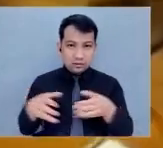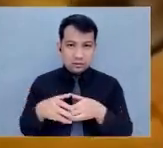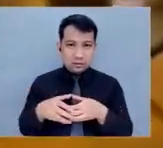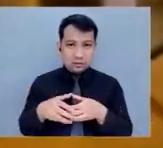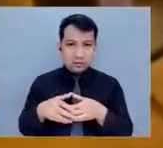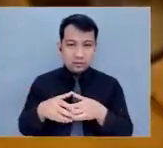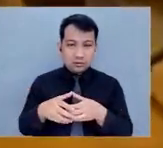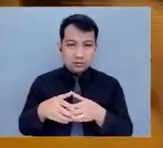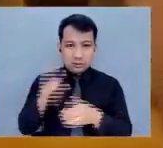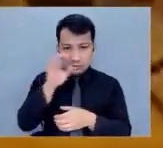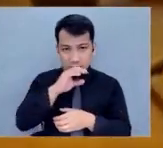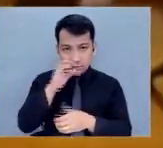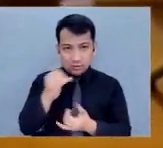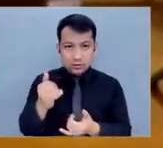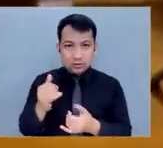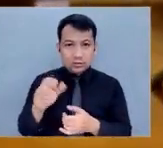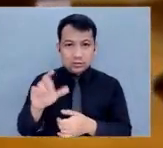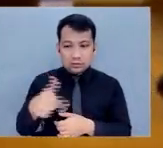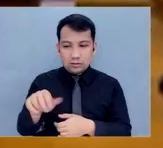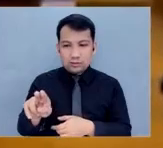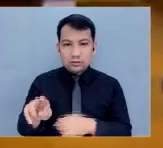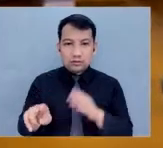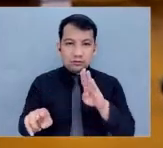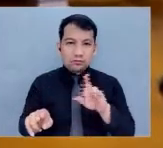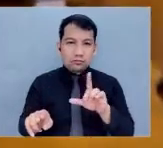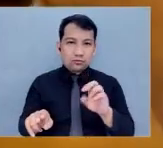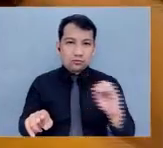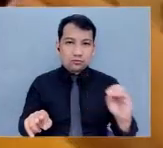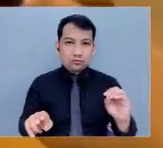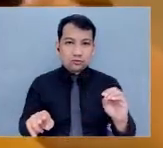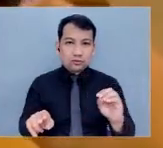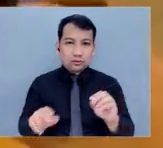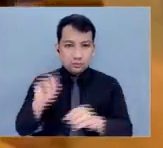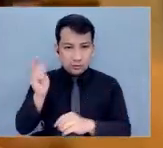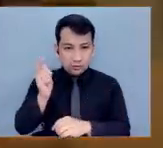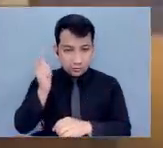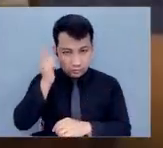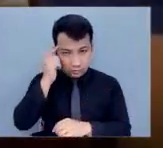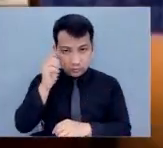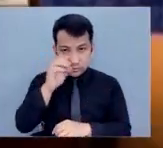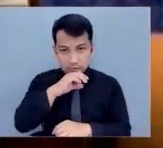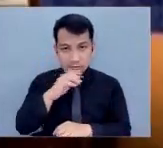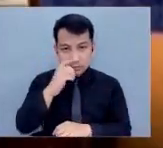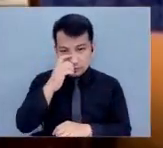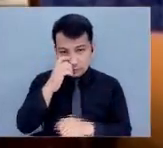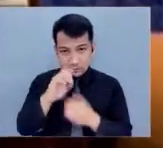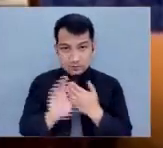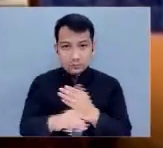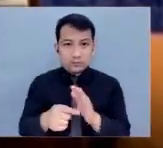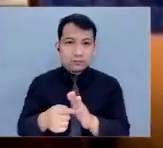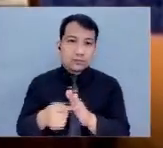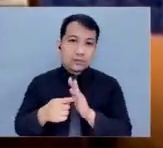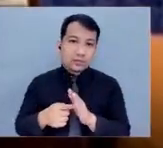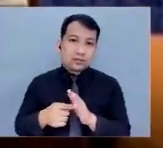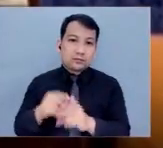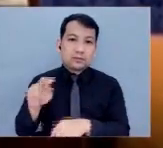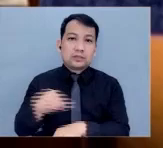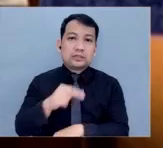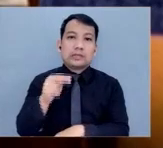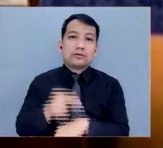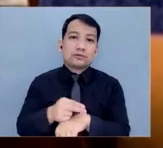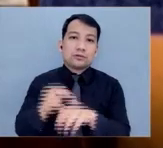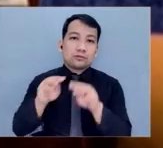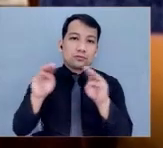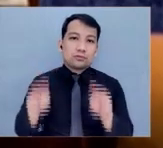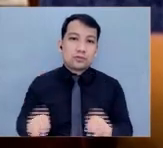Cebu, Munisipalidad ng Bulacan at Pamahalaang Panlalawigan ng Cebu. We request the National Museum to